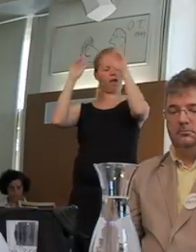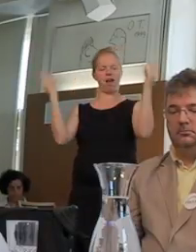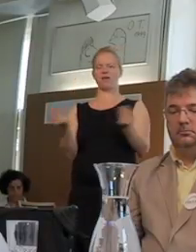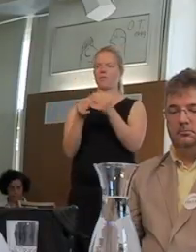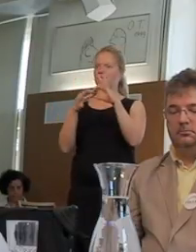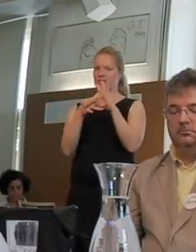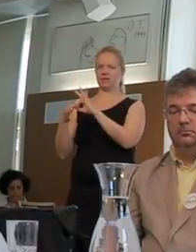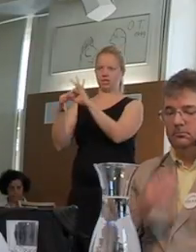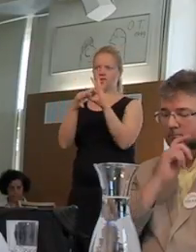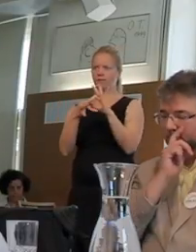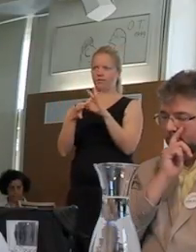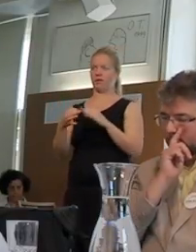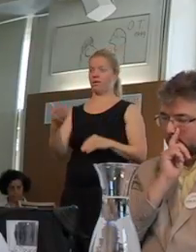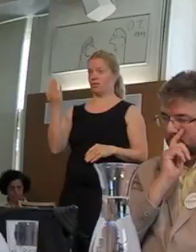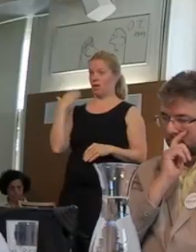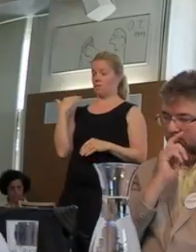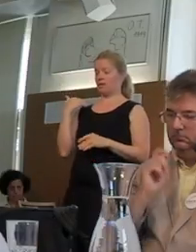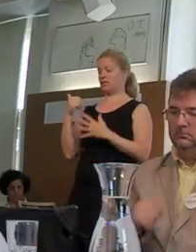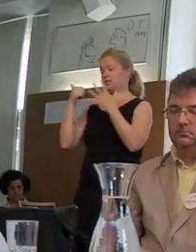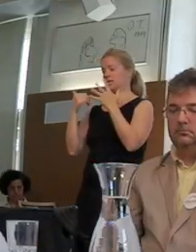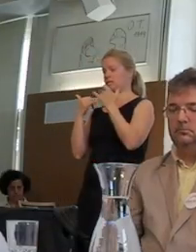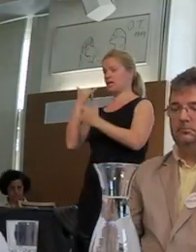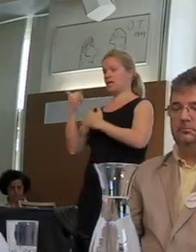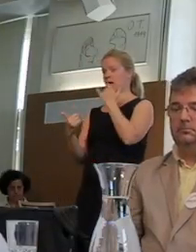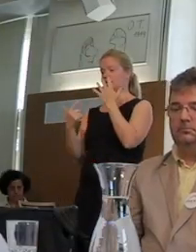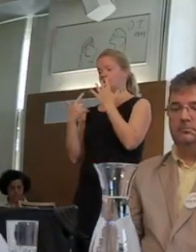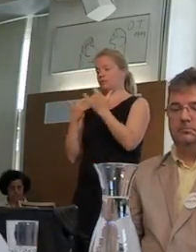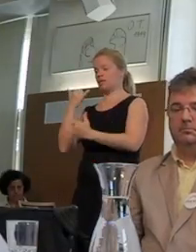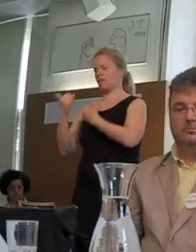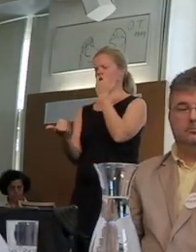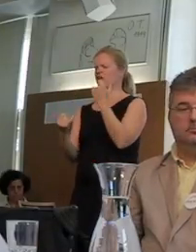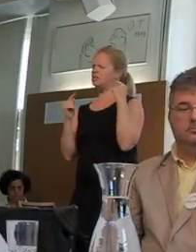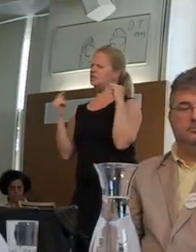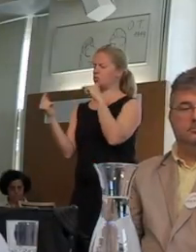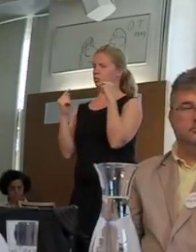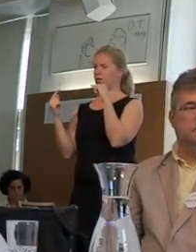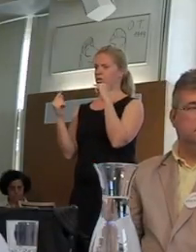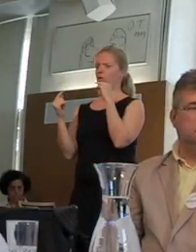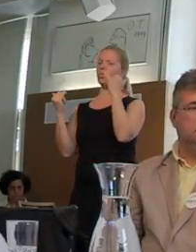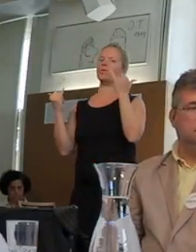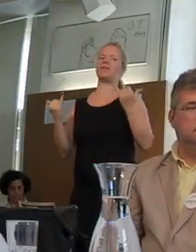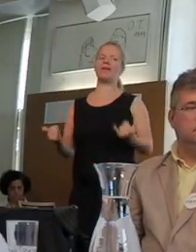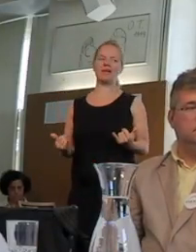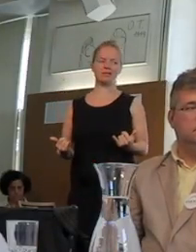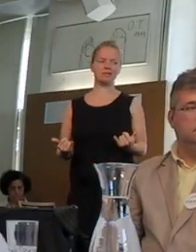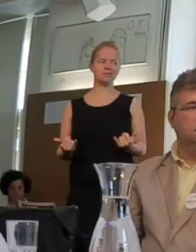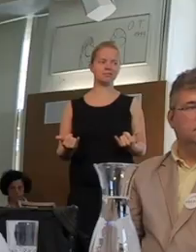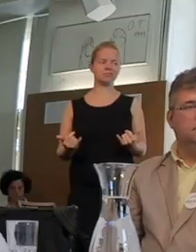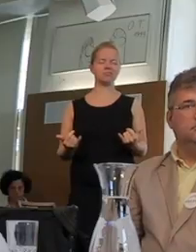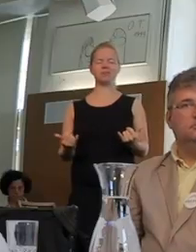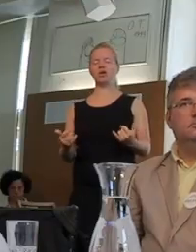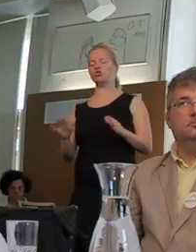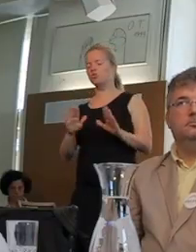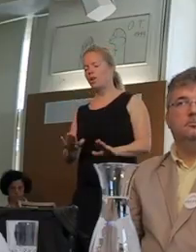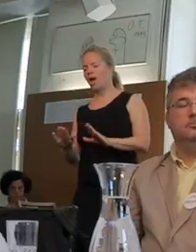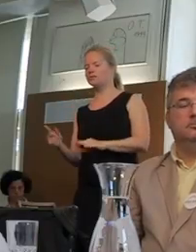haben wir in den 60er Jahren und 70er Jahren intensiv schon diskutiert. Und jetzt kommen wir